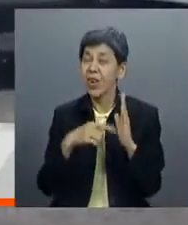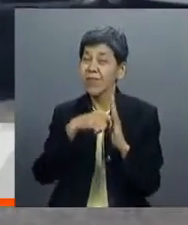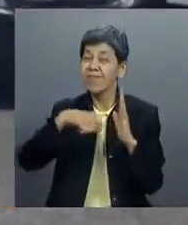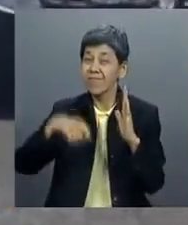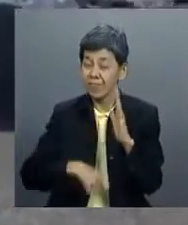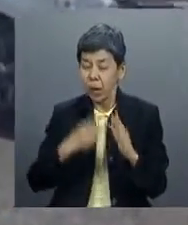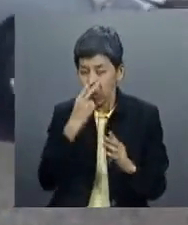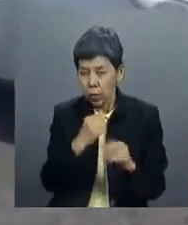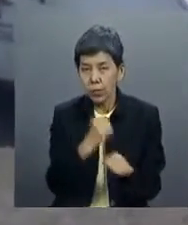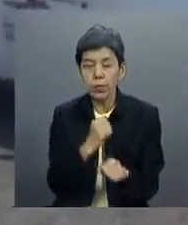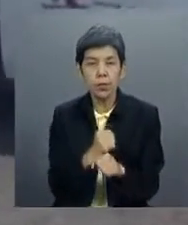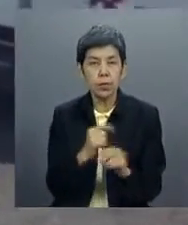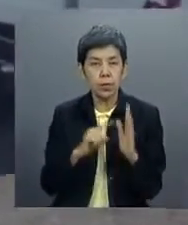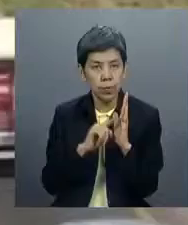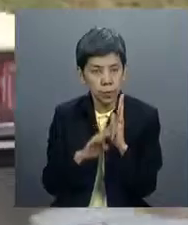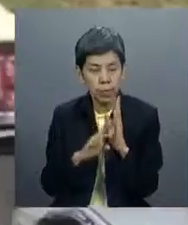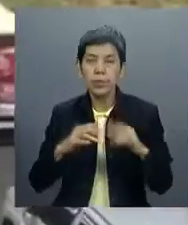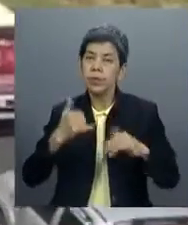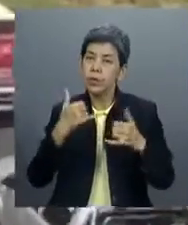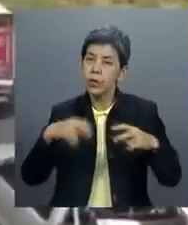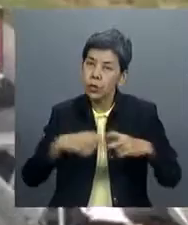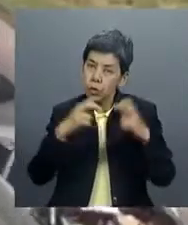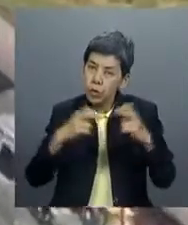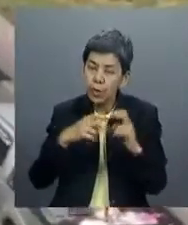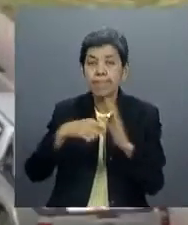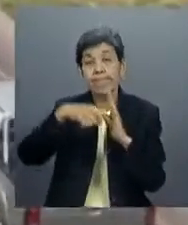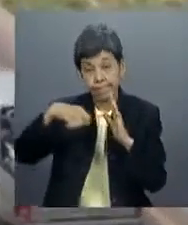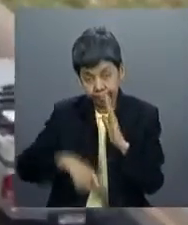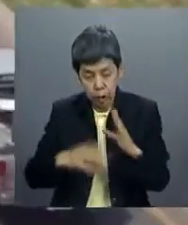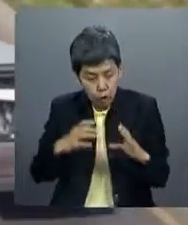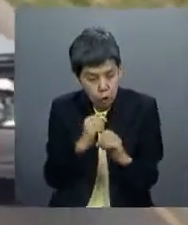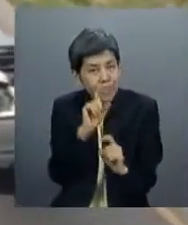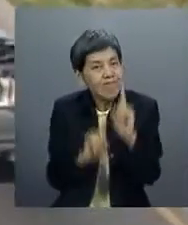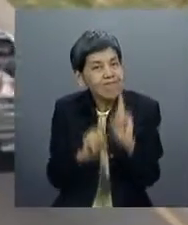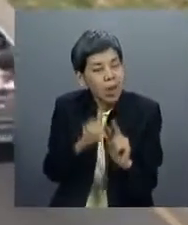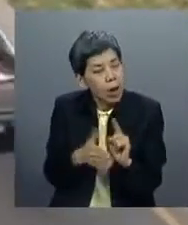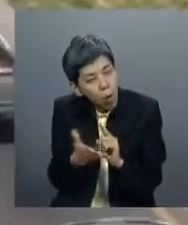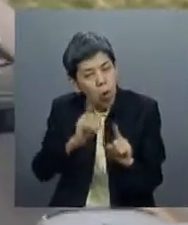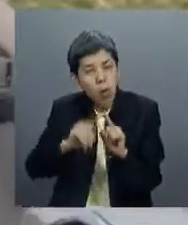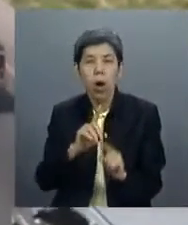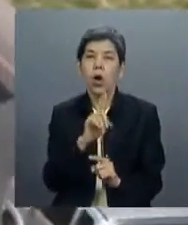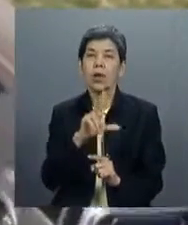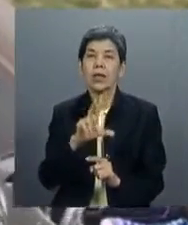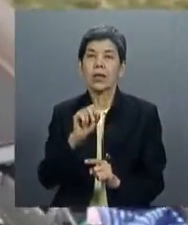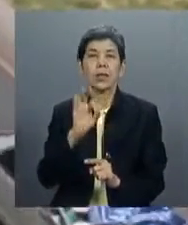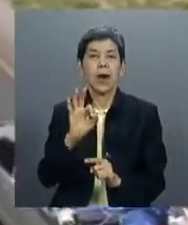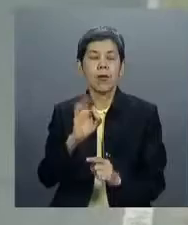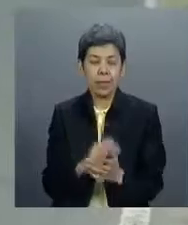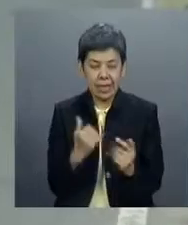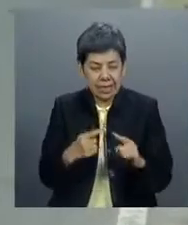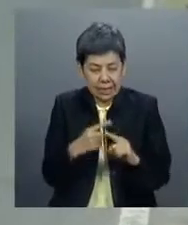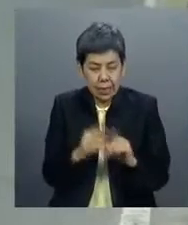อบคลุมจังหวัดสุรินทร์บุรีรัมย์ชัยภูมินครราชสีมาสรุปสถิติการเกิดอุบัติเหตุ139ครั้งบ